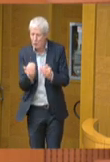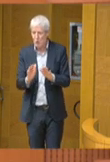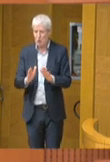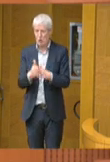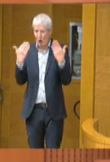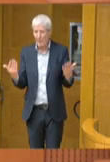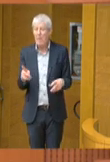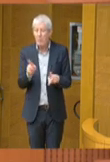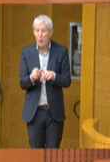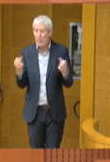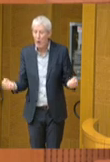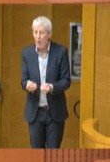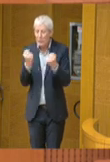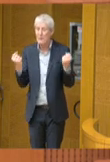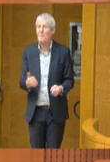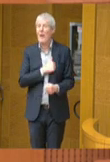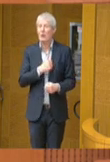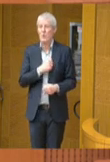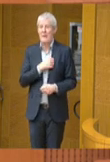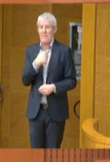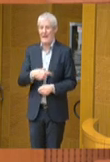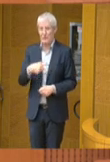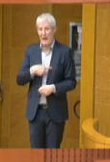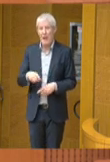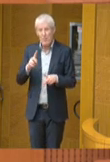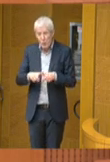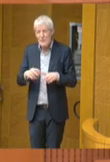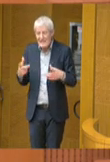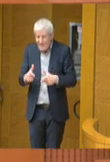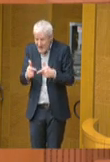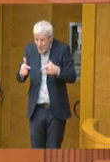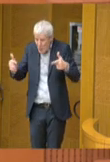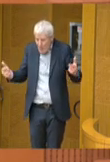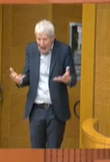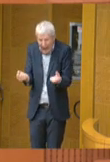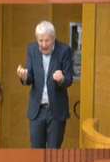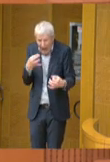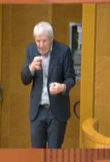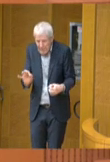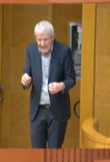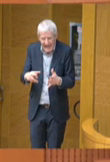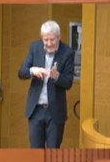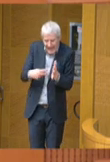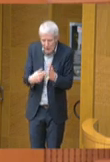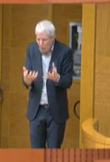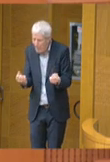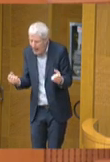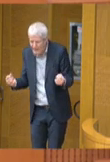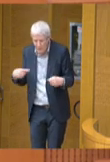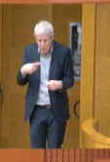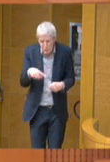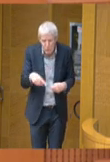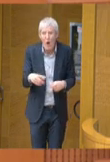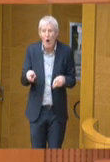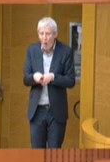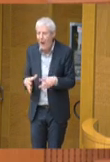promozione dell'autonomia personale, allo sviluppo delle abilità concrete, manuali, tecnico-pratiche,